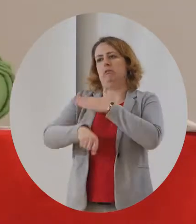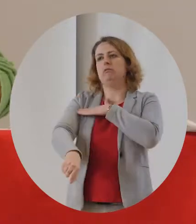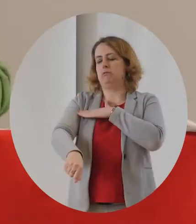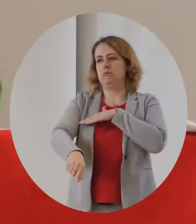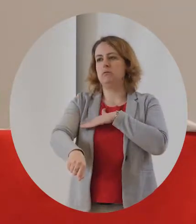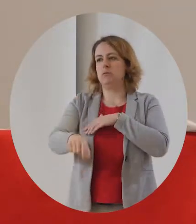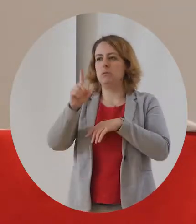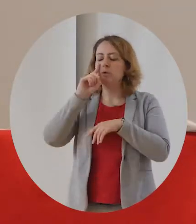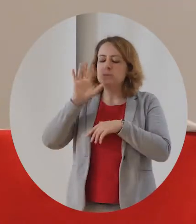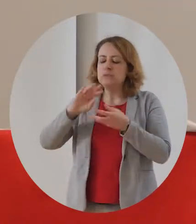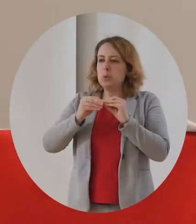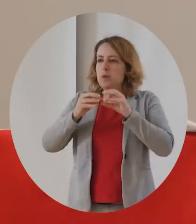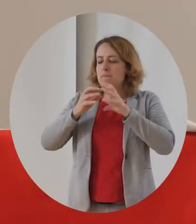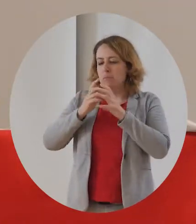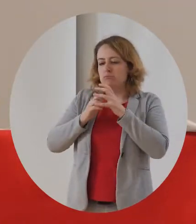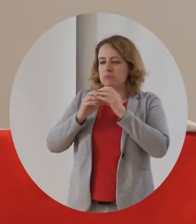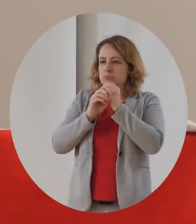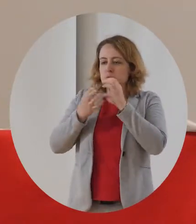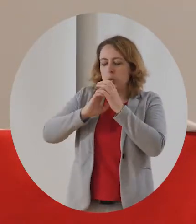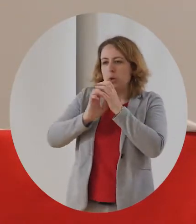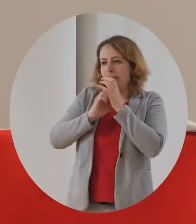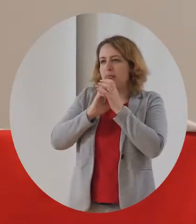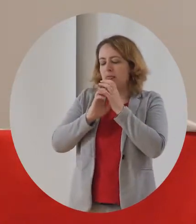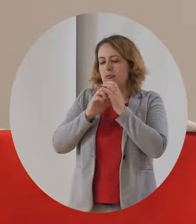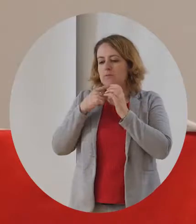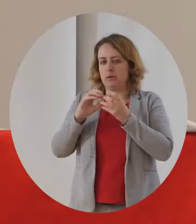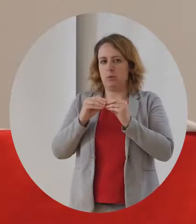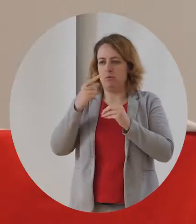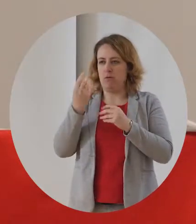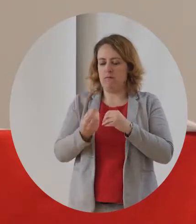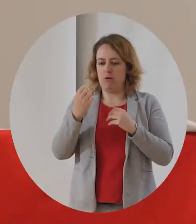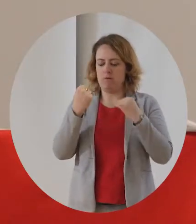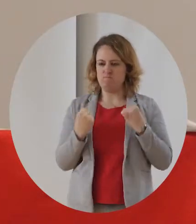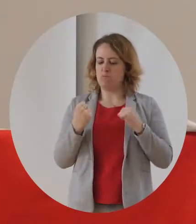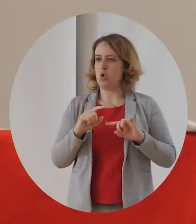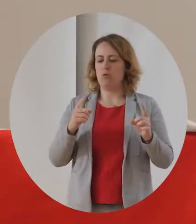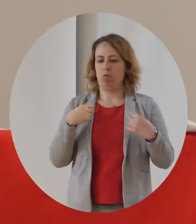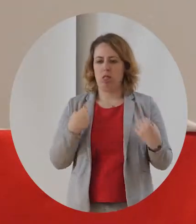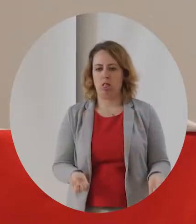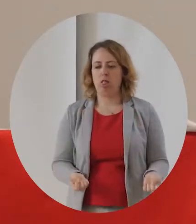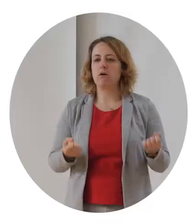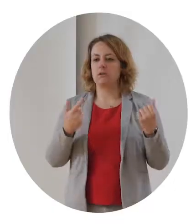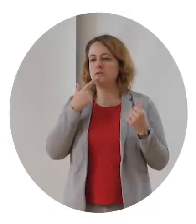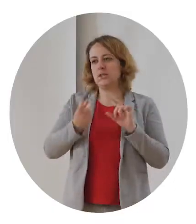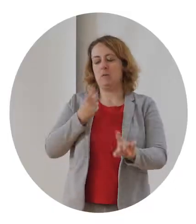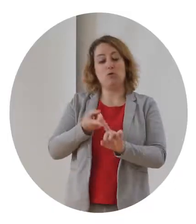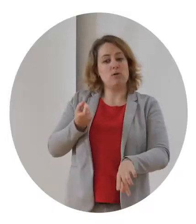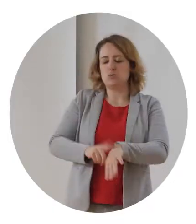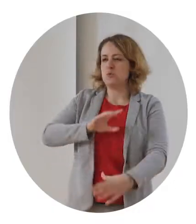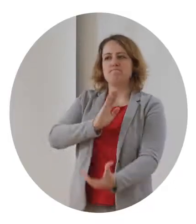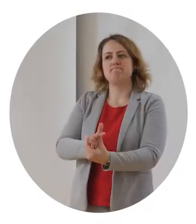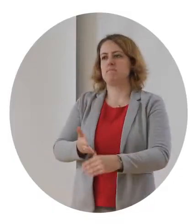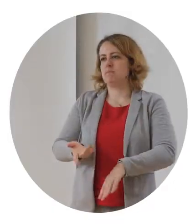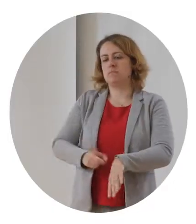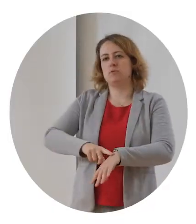sont autolytiques et qu'il y a vraiment présence d'une hypotonie, c'est important de pouvoir intervenir tout de suite dans